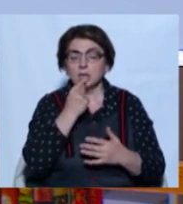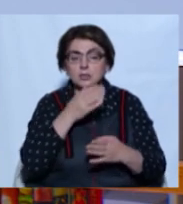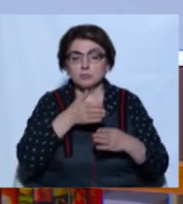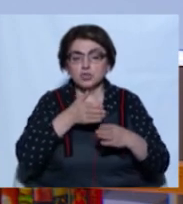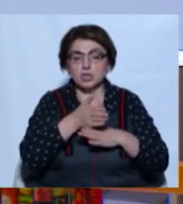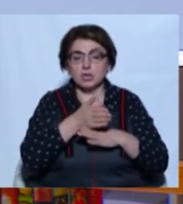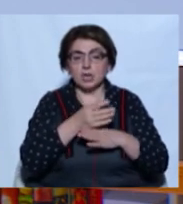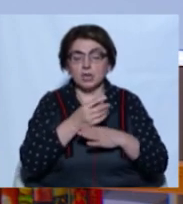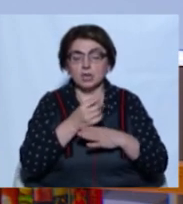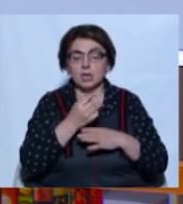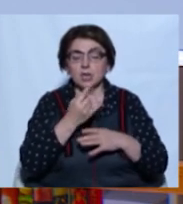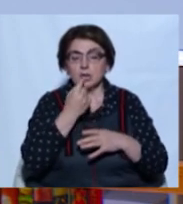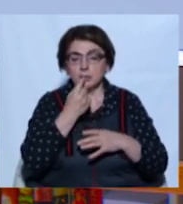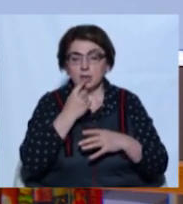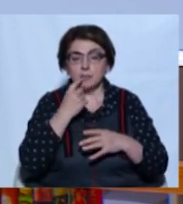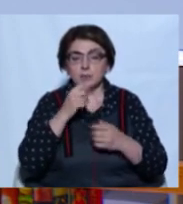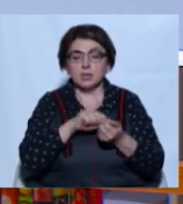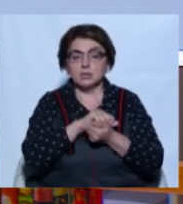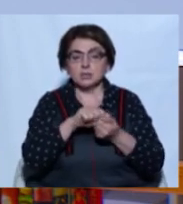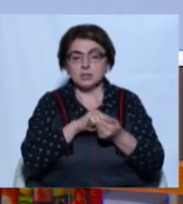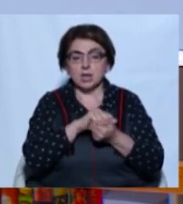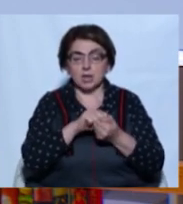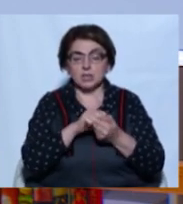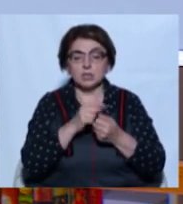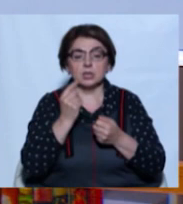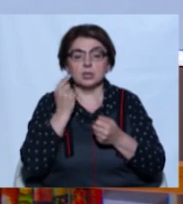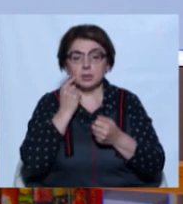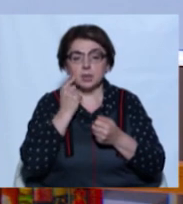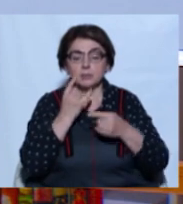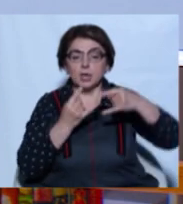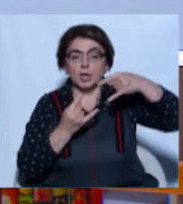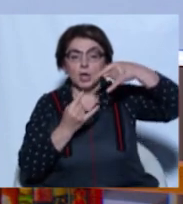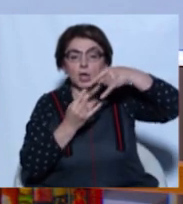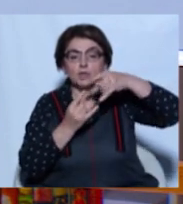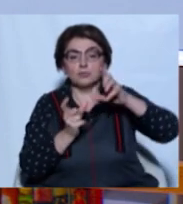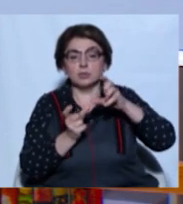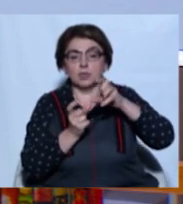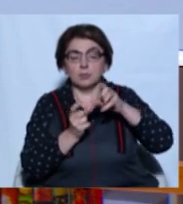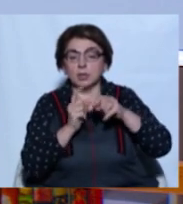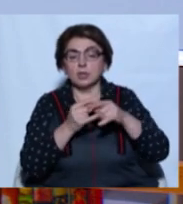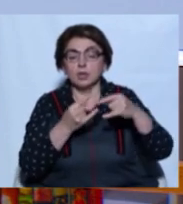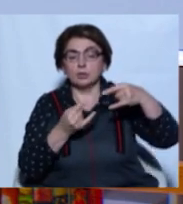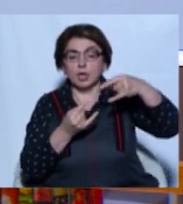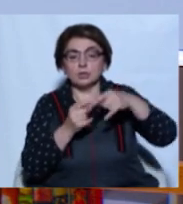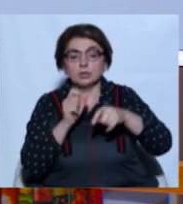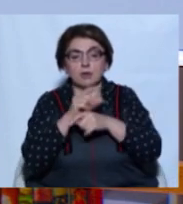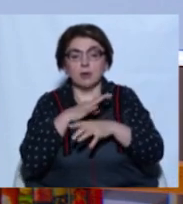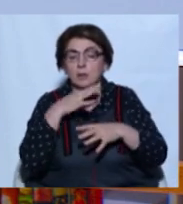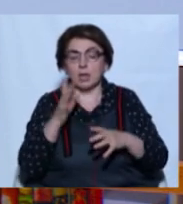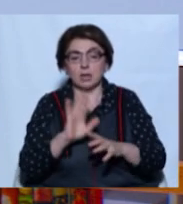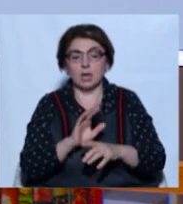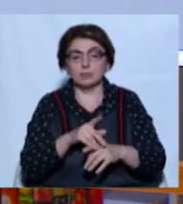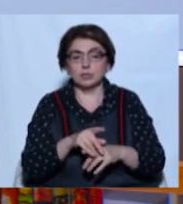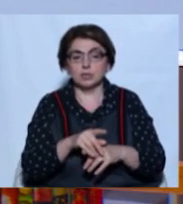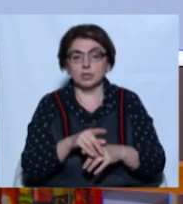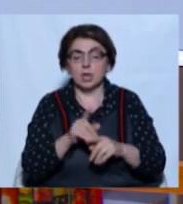კბილები, საღეჭი კბილები და ეშვი დამოკლებული აქვს პატარა, იმიტომ რომ ფუნქცია აღარა აქვს იმხელა ეშვს,